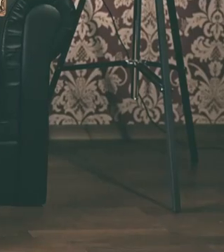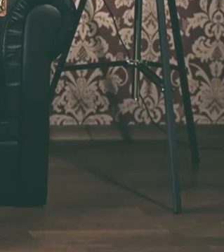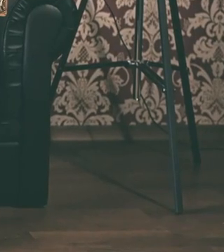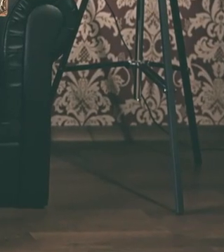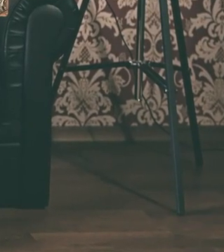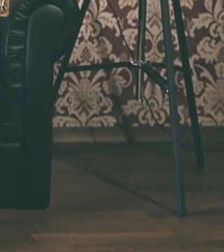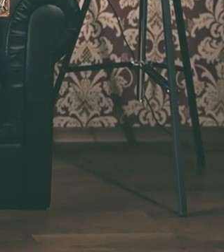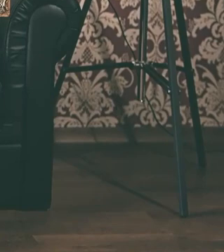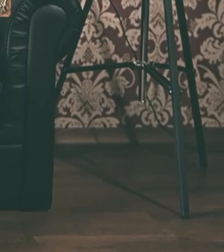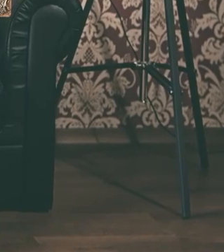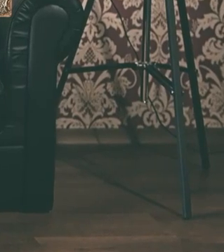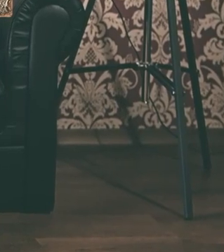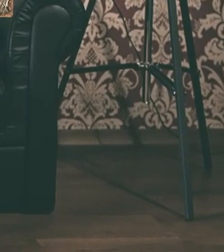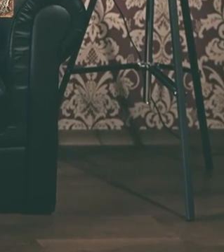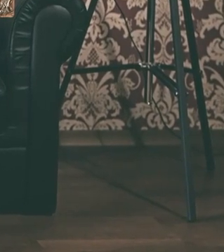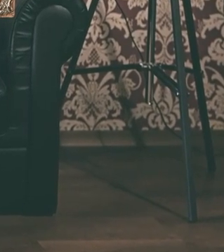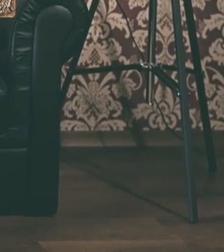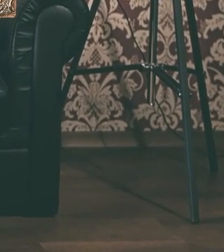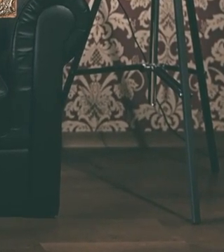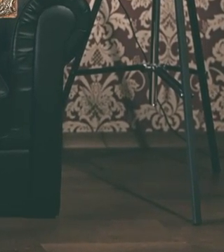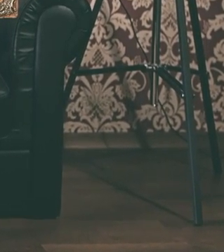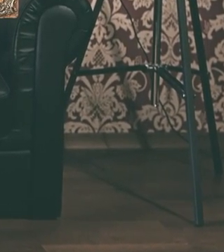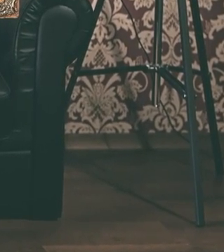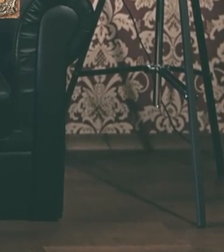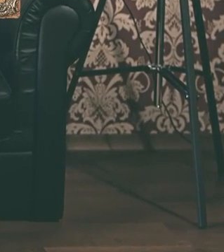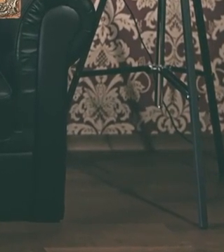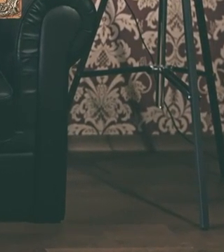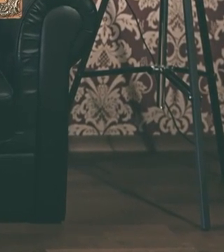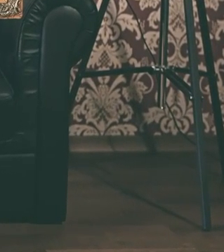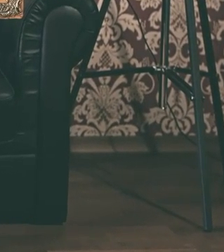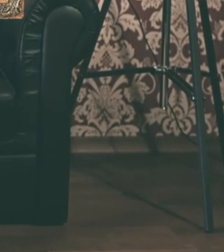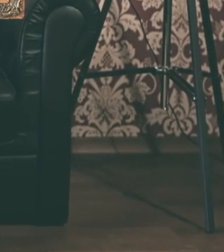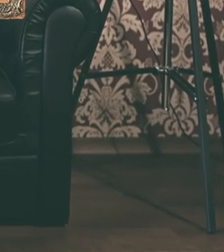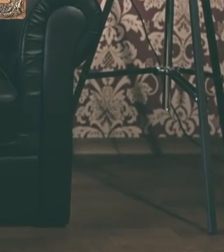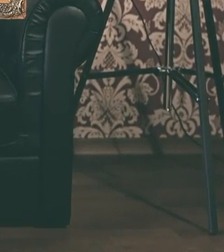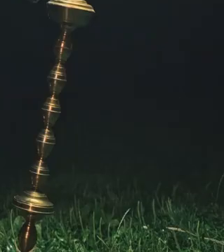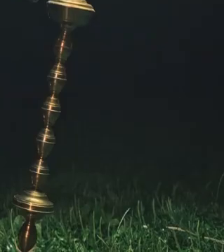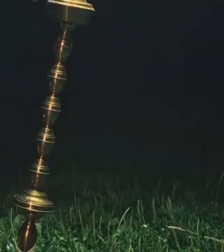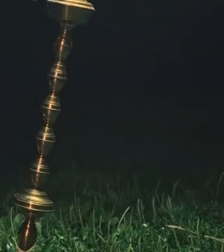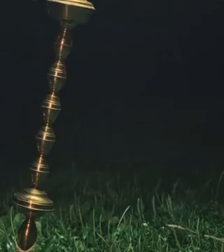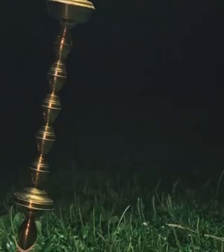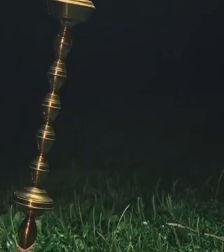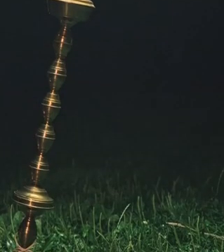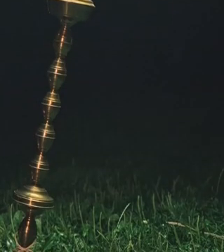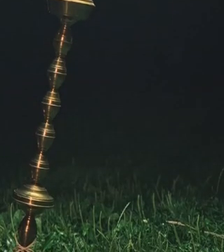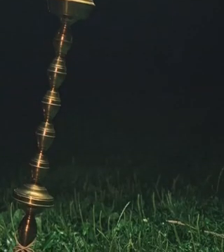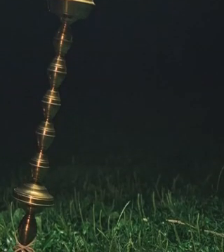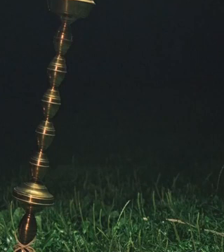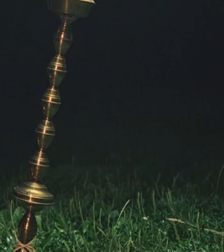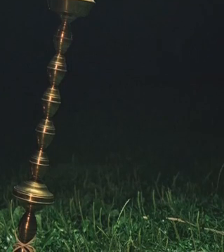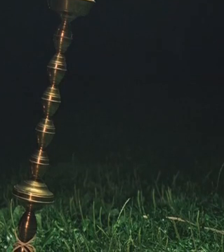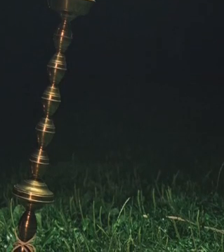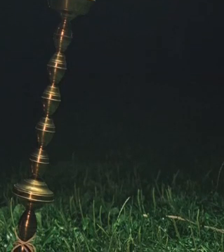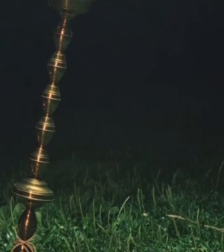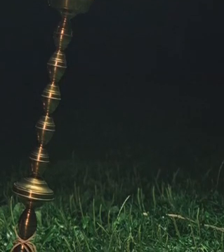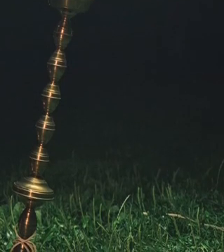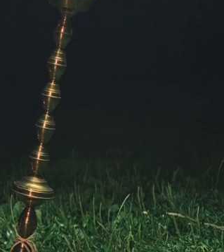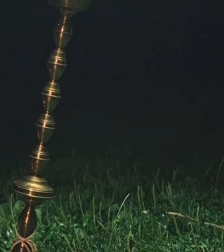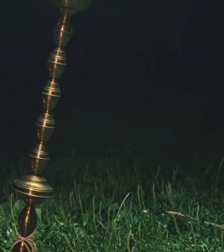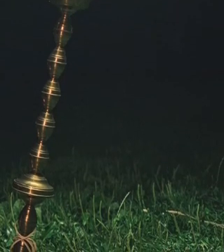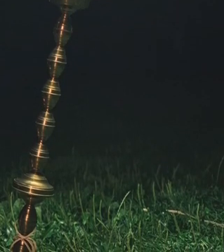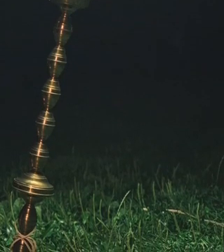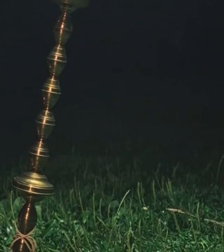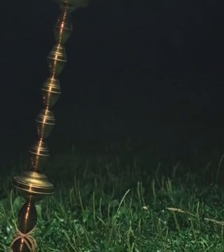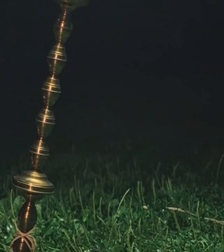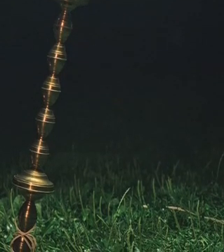innych. Mamy też wdrożony taki proces indywidualnego dostosowania studiów, dzięki